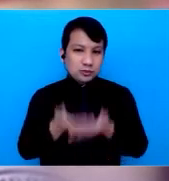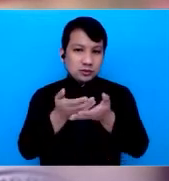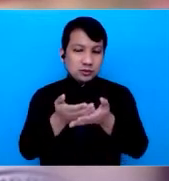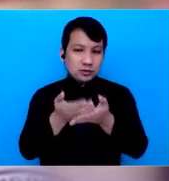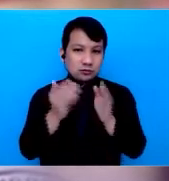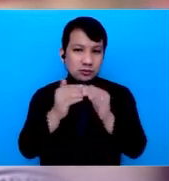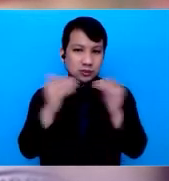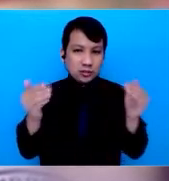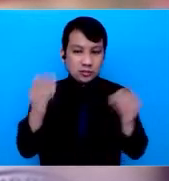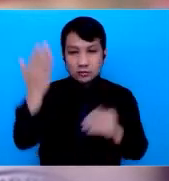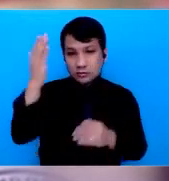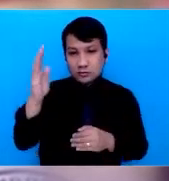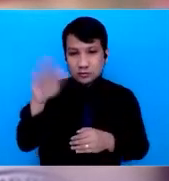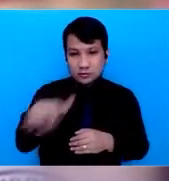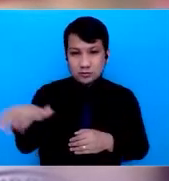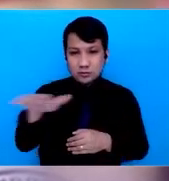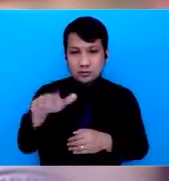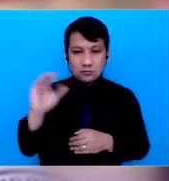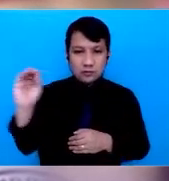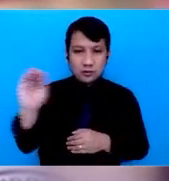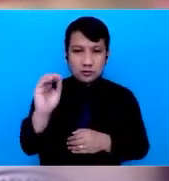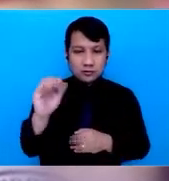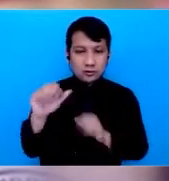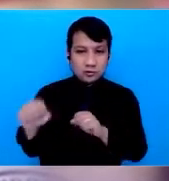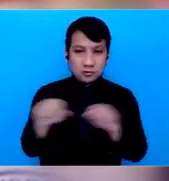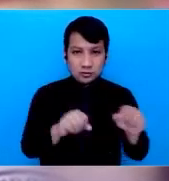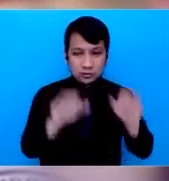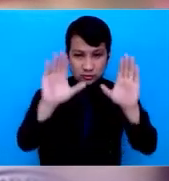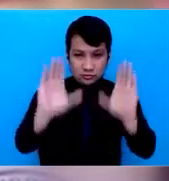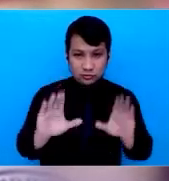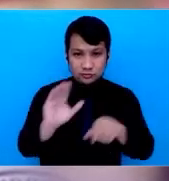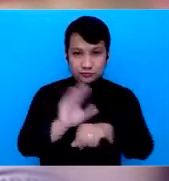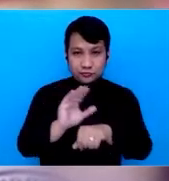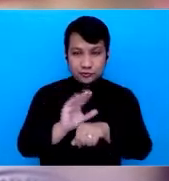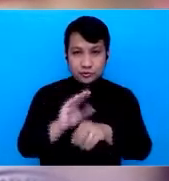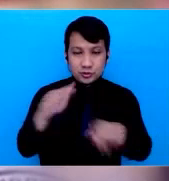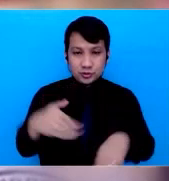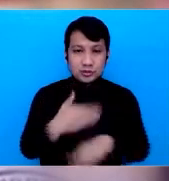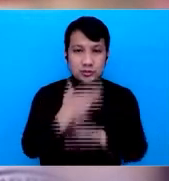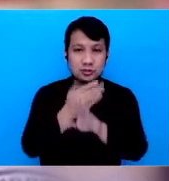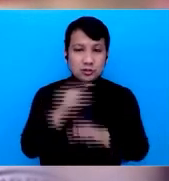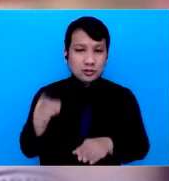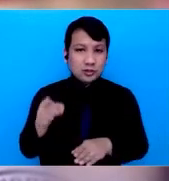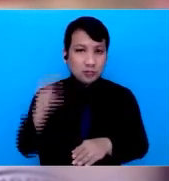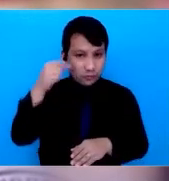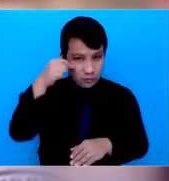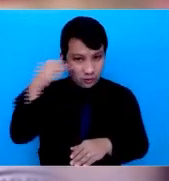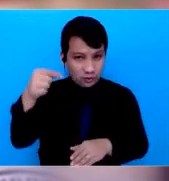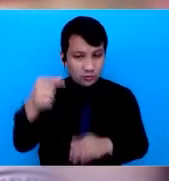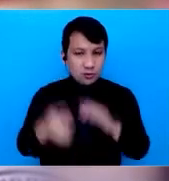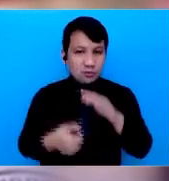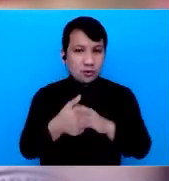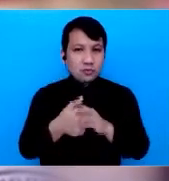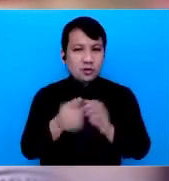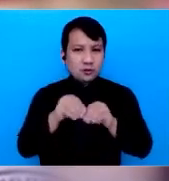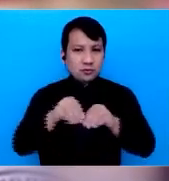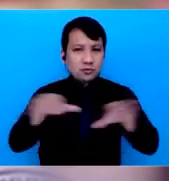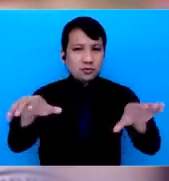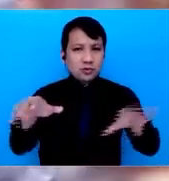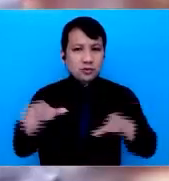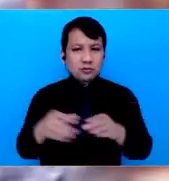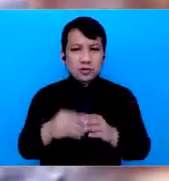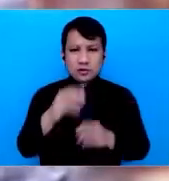of God sa kanyang Sunday service sa Davao City. Ayon pa kay Kibuloy, lumutang at kumalat ang